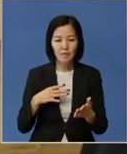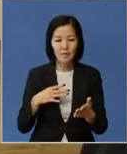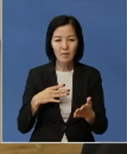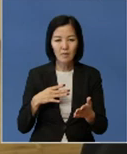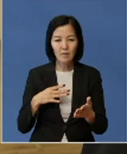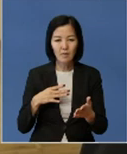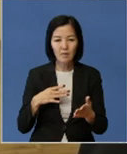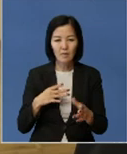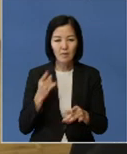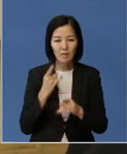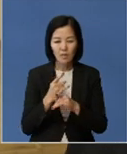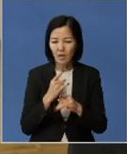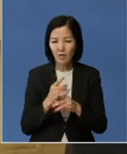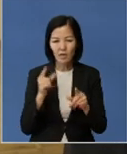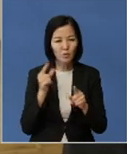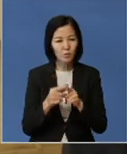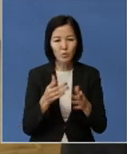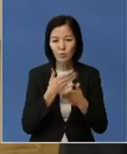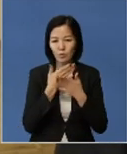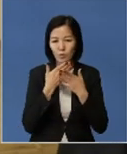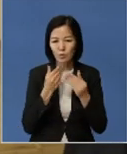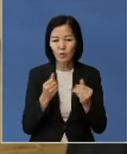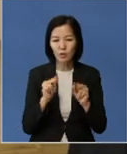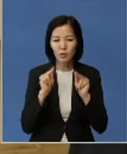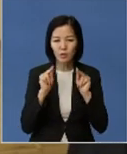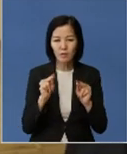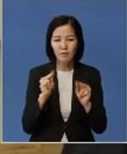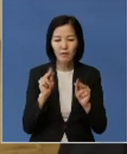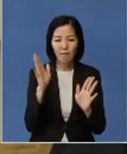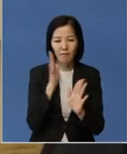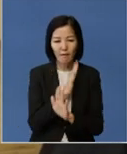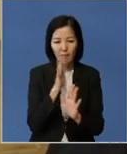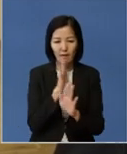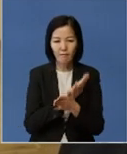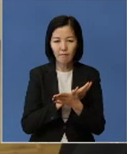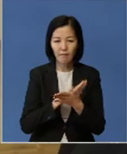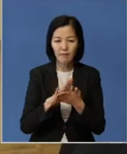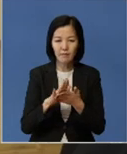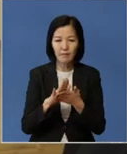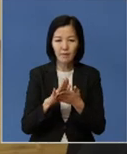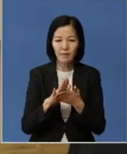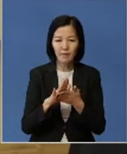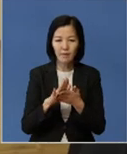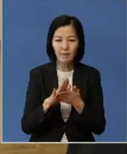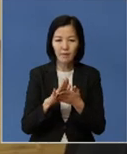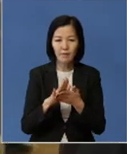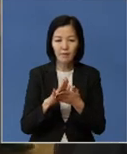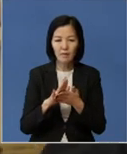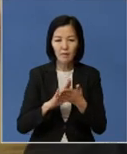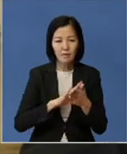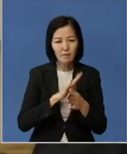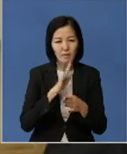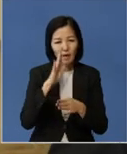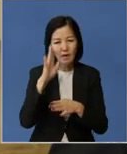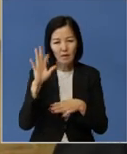айғай ұран жоқ. Табиғаттың өзіндей тұмса күлдей, таң атып келатқандағы мөлдір шықтай,